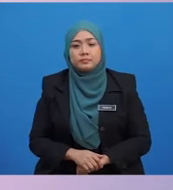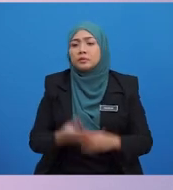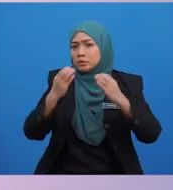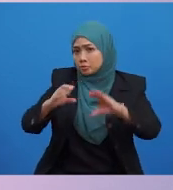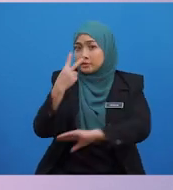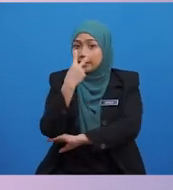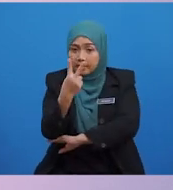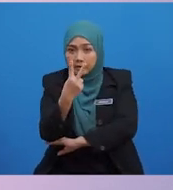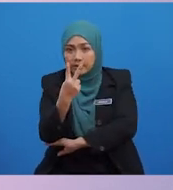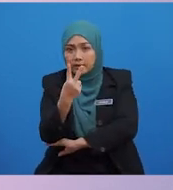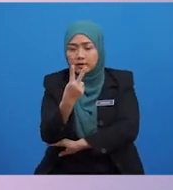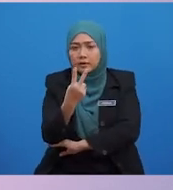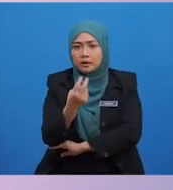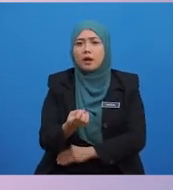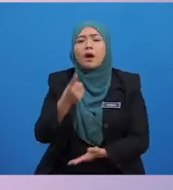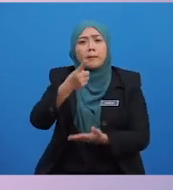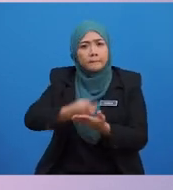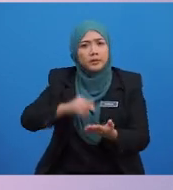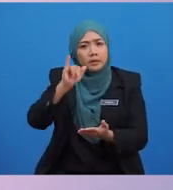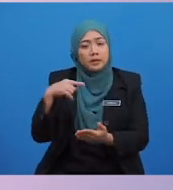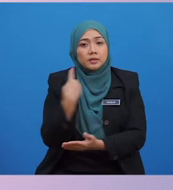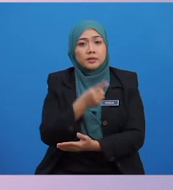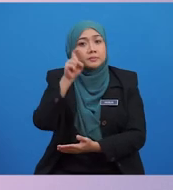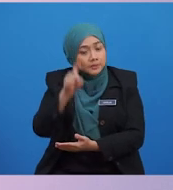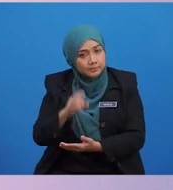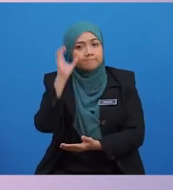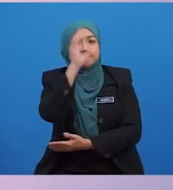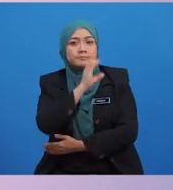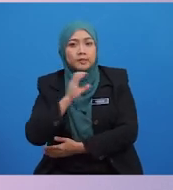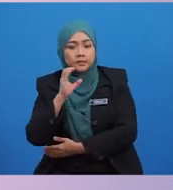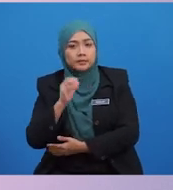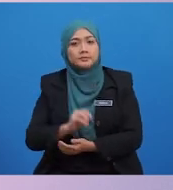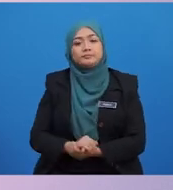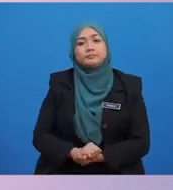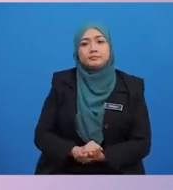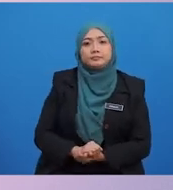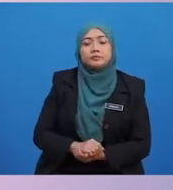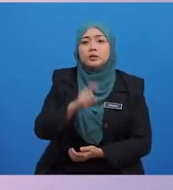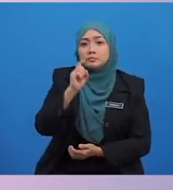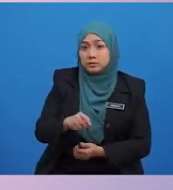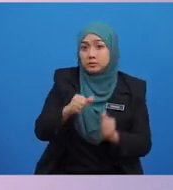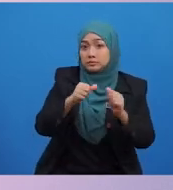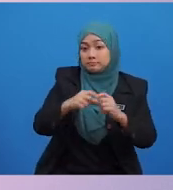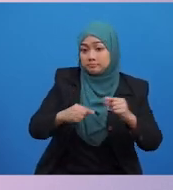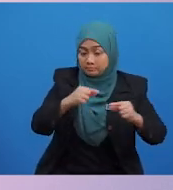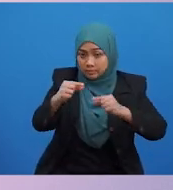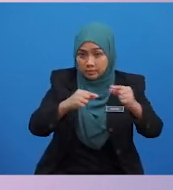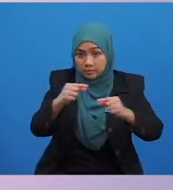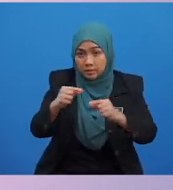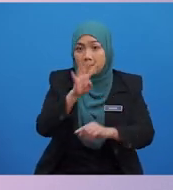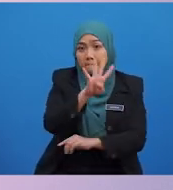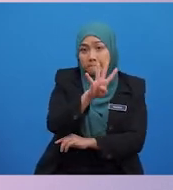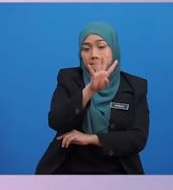dicari absen perlu bergerak sejauh 40-an 12 km dari